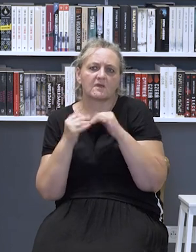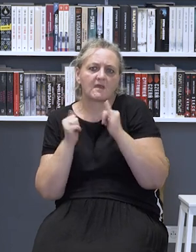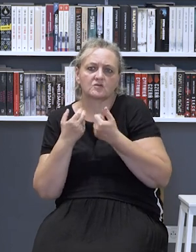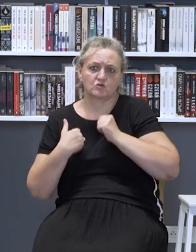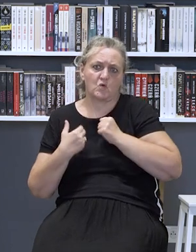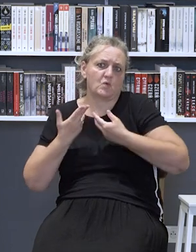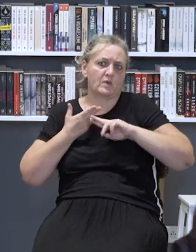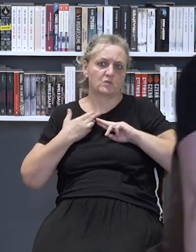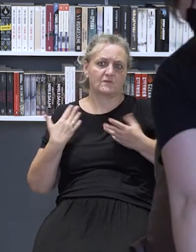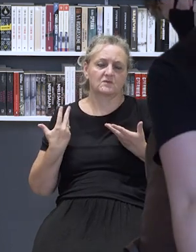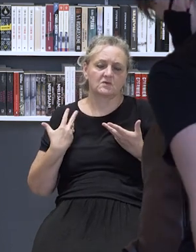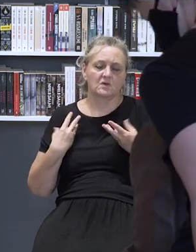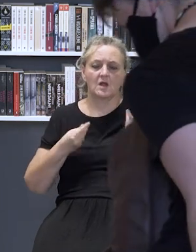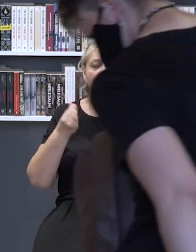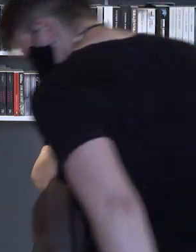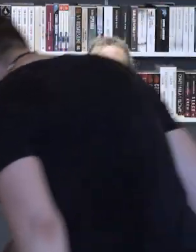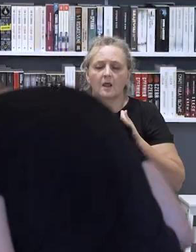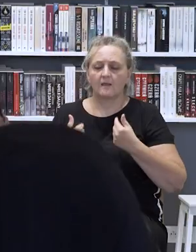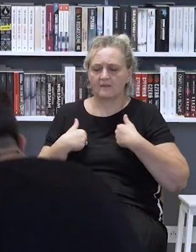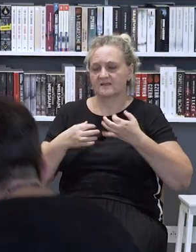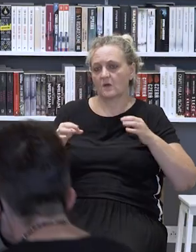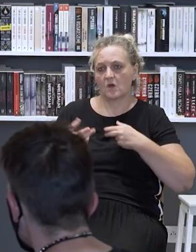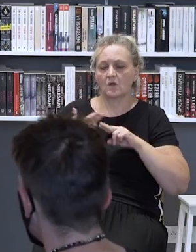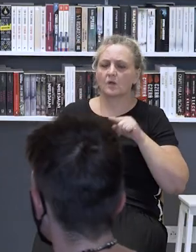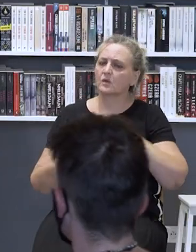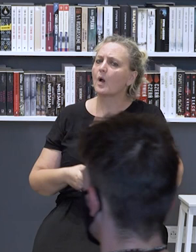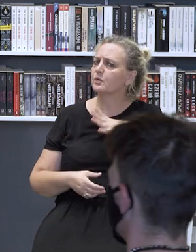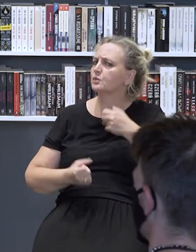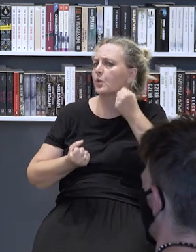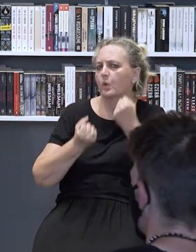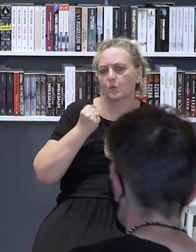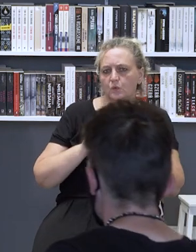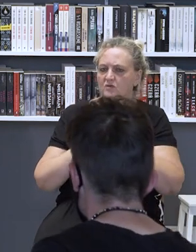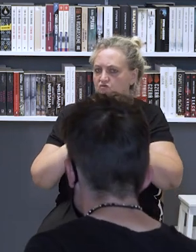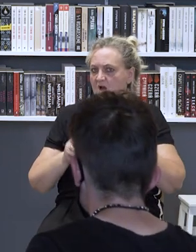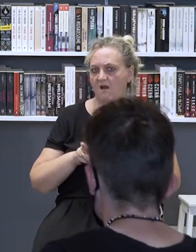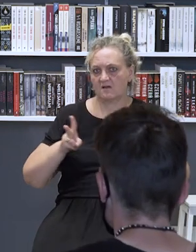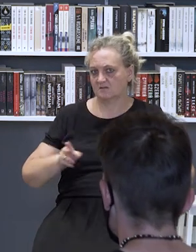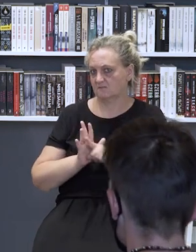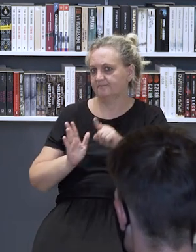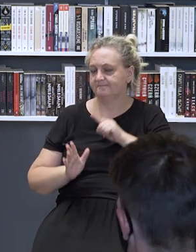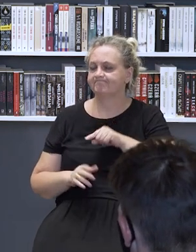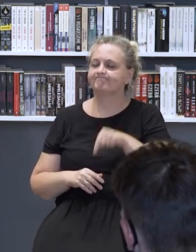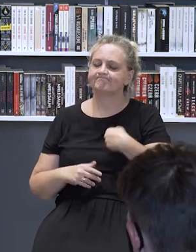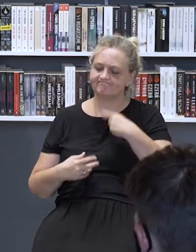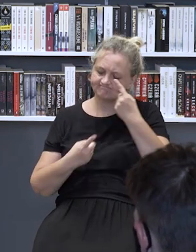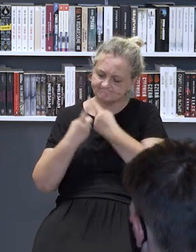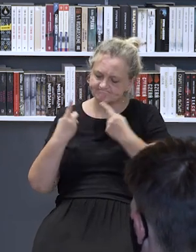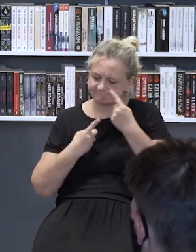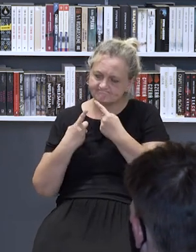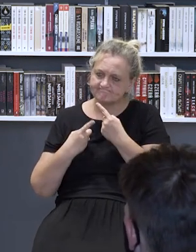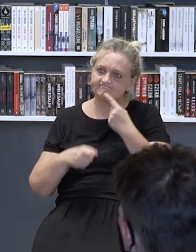swobodnie wypowiadać. I to był taki moment bardzo trudny i przełomowy, po którym zdecydowałam